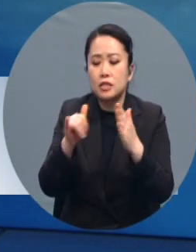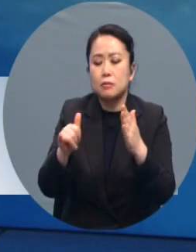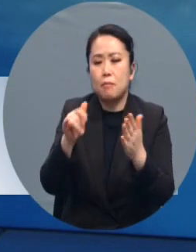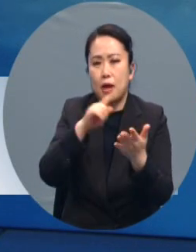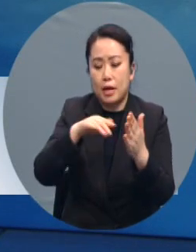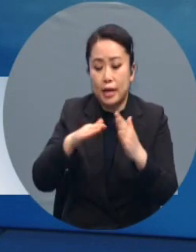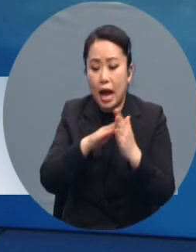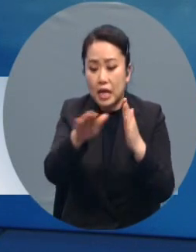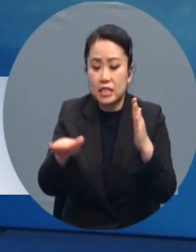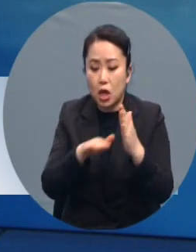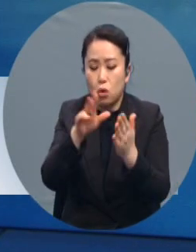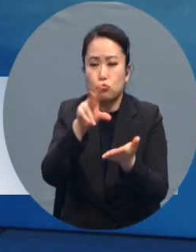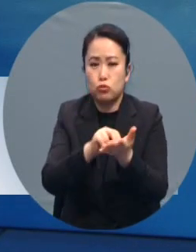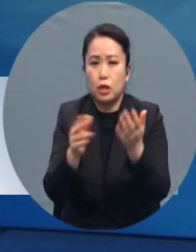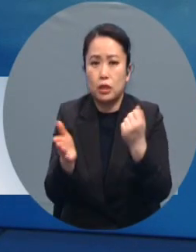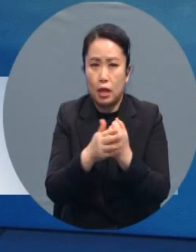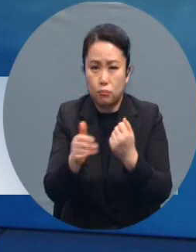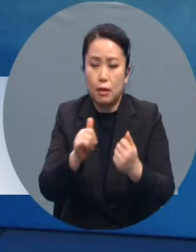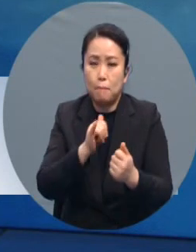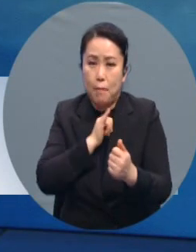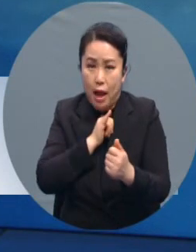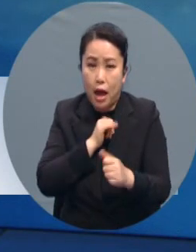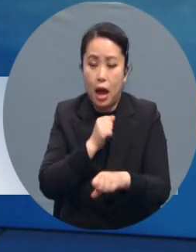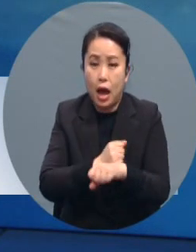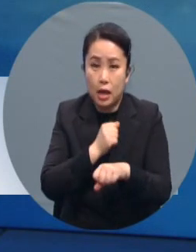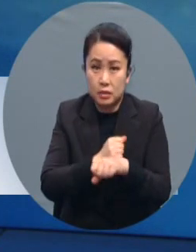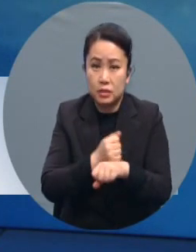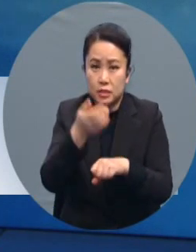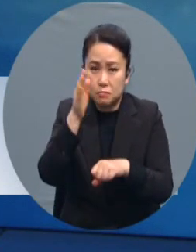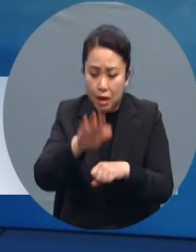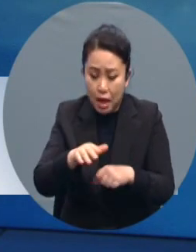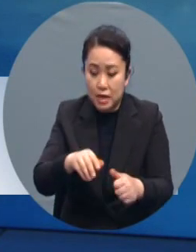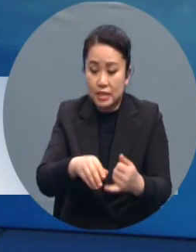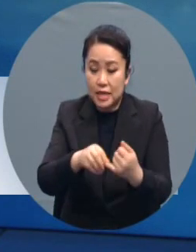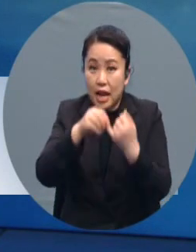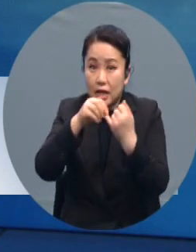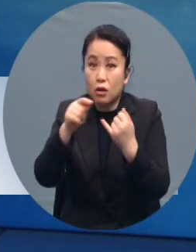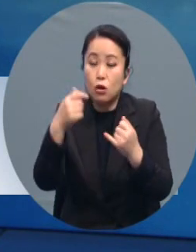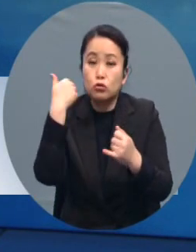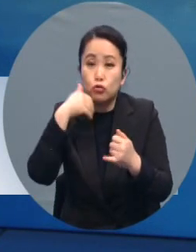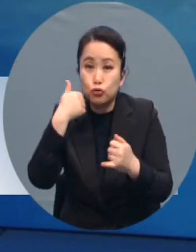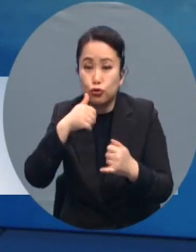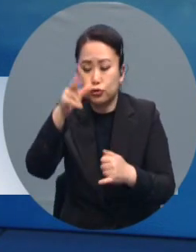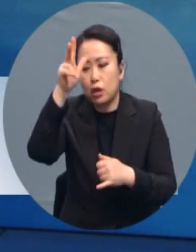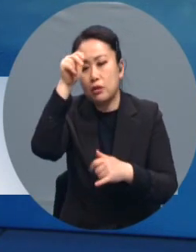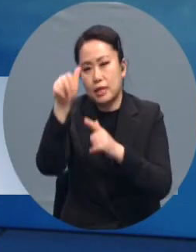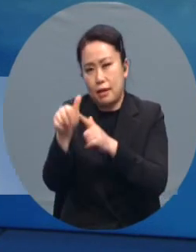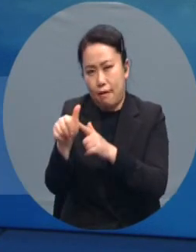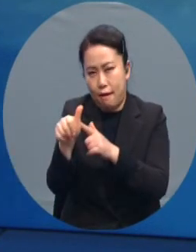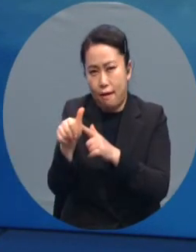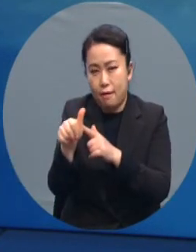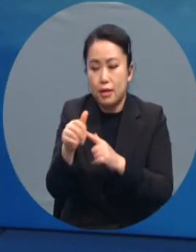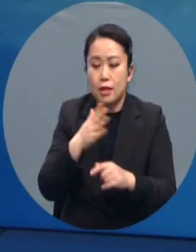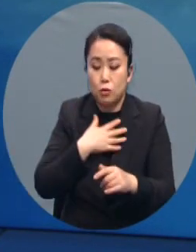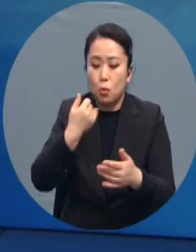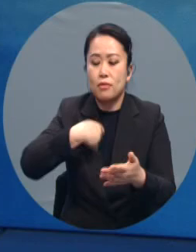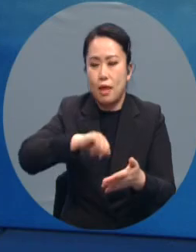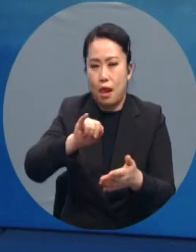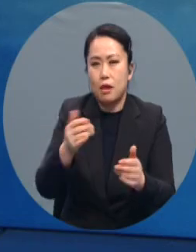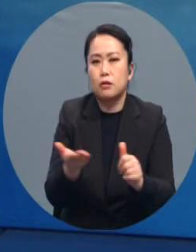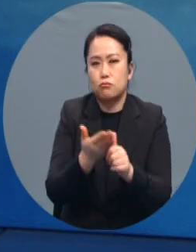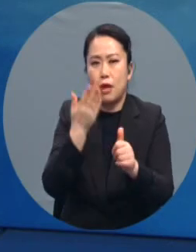극단적 선택을 하려던 이들을 살린 건 현장에 출동한 경찰관의 나도 딸을 키우는 아빠라는 한마디였습니다 현지옥